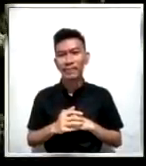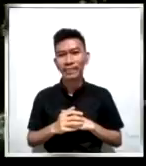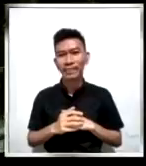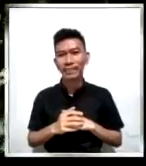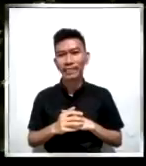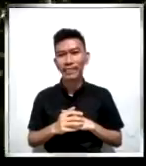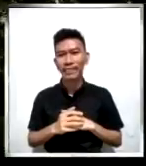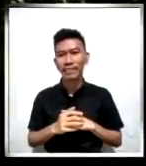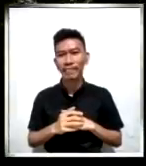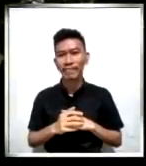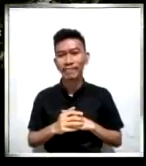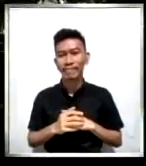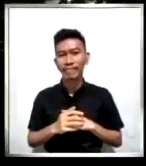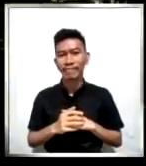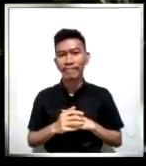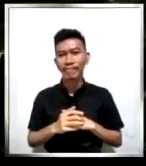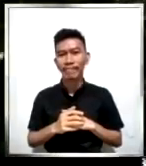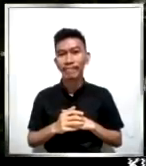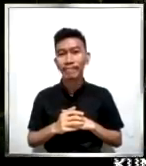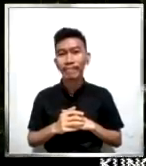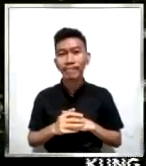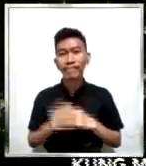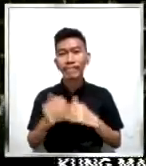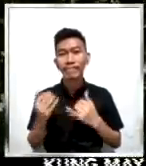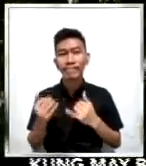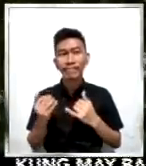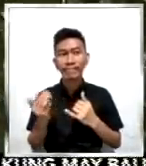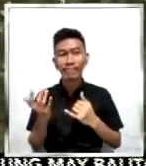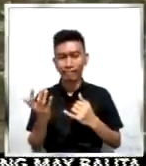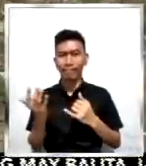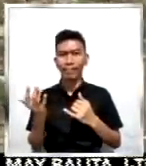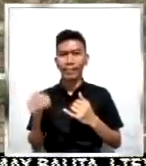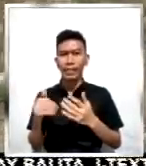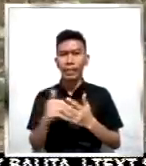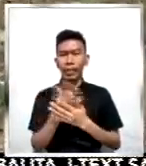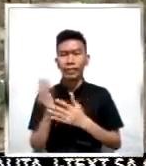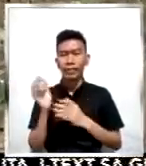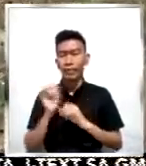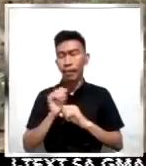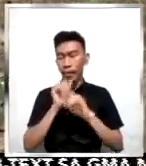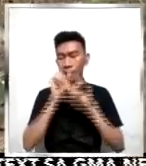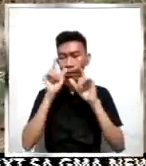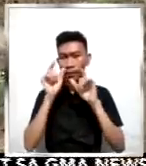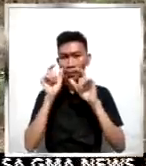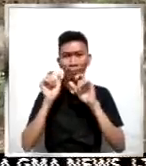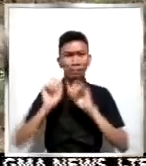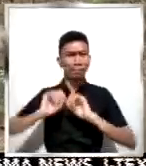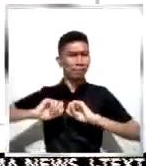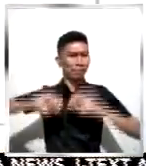Isa ka ba sa mga nagising na lang noong isang araw at nagulat